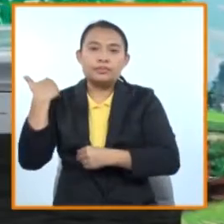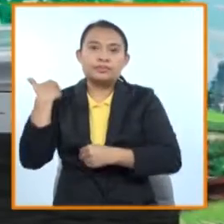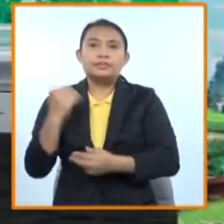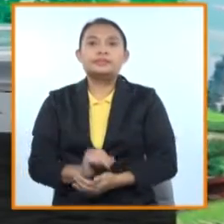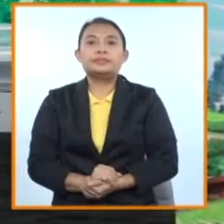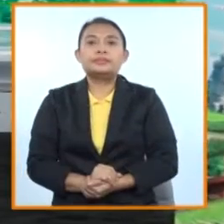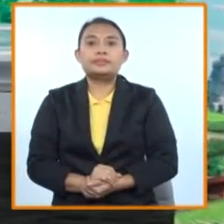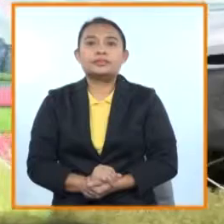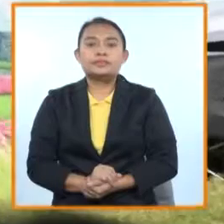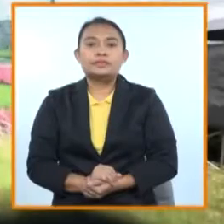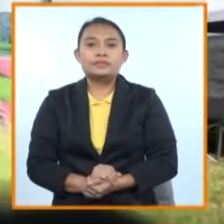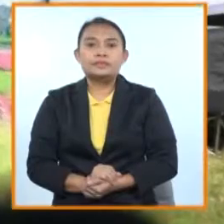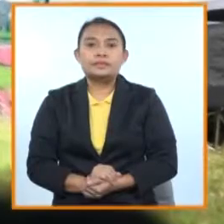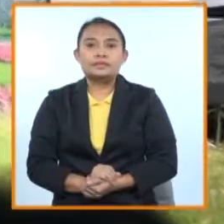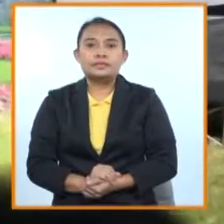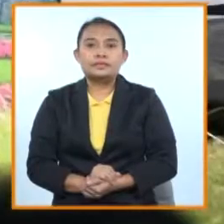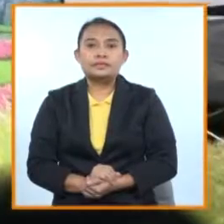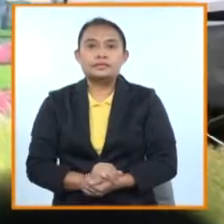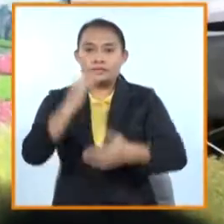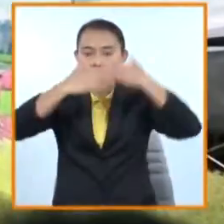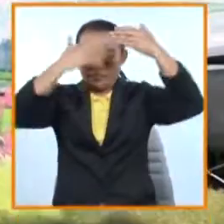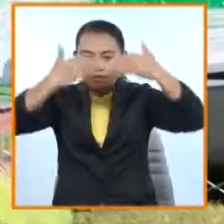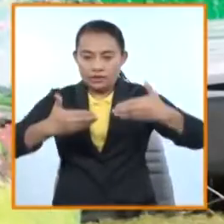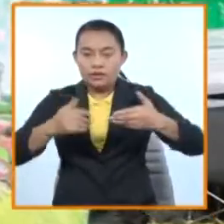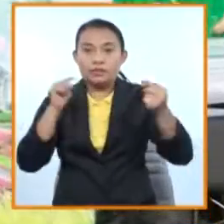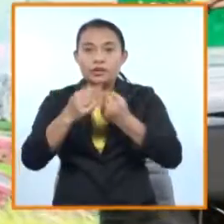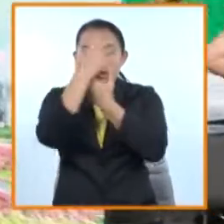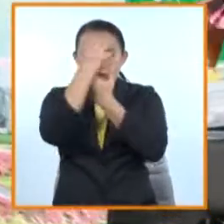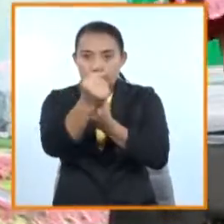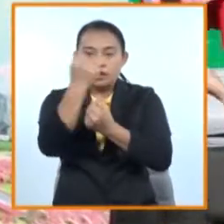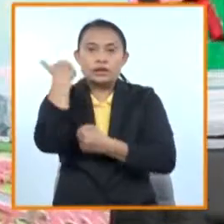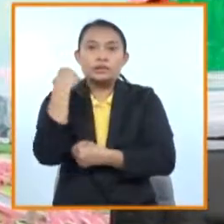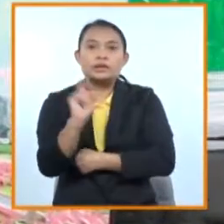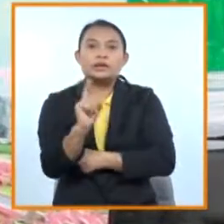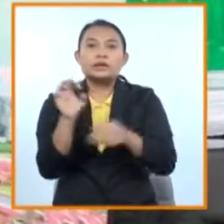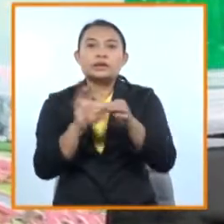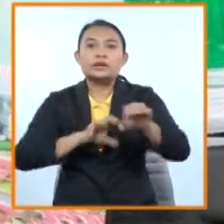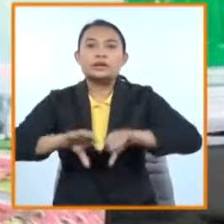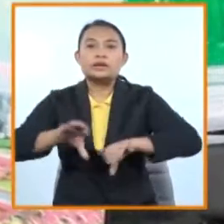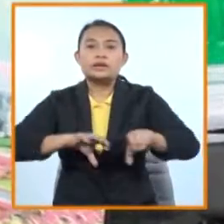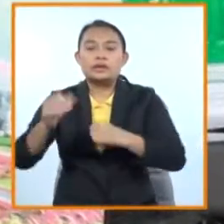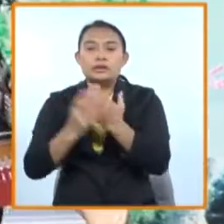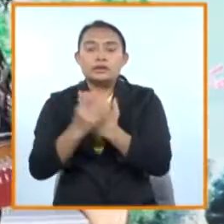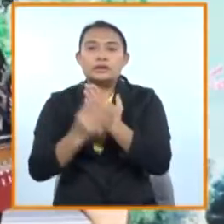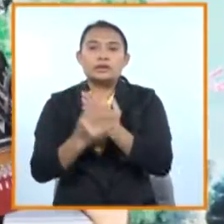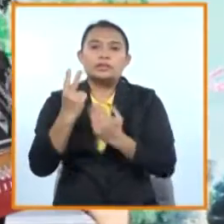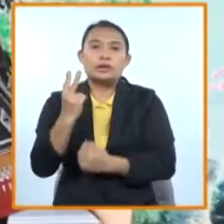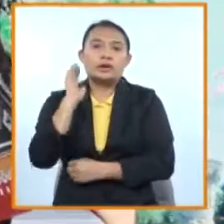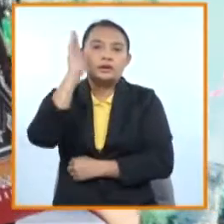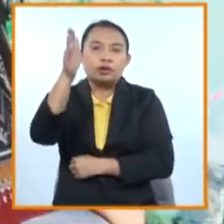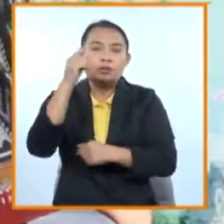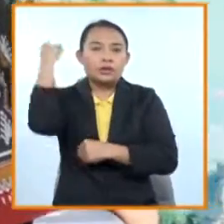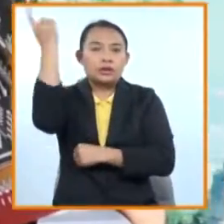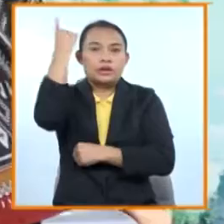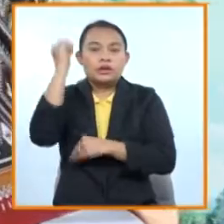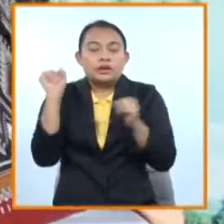และนอกจากกิจกรรมที่จัดขึ้นในวันนี้แล้วนะคะยังมีกิจกรรมที่น่าสนใจซึ่งจะจัดขึ้นในอีก2สัปดาห์ข้างหน้านี้นั่นก็คืองานเที่ยวท้